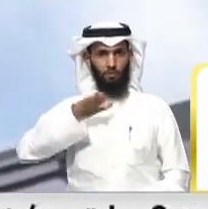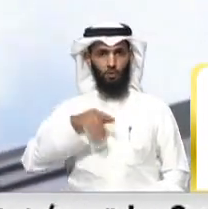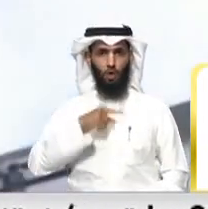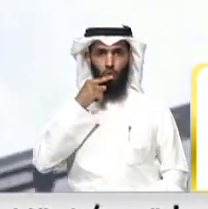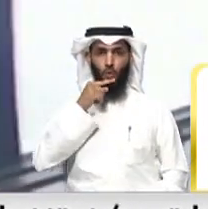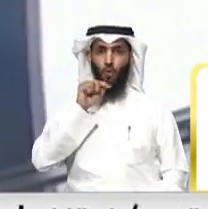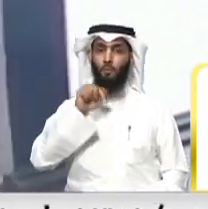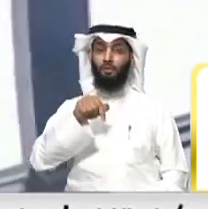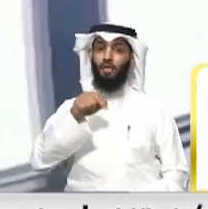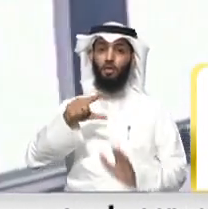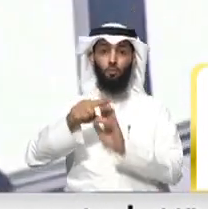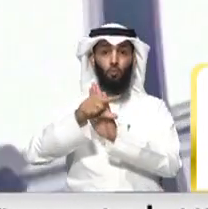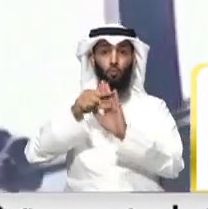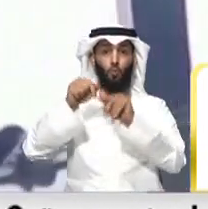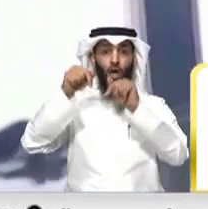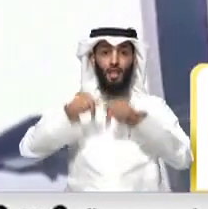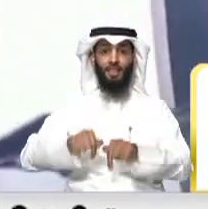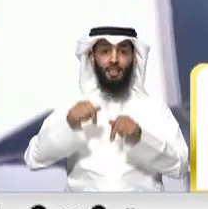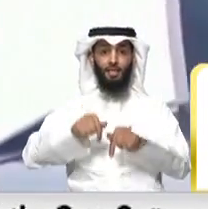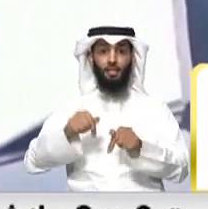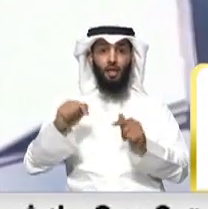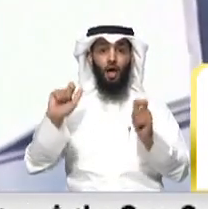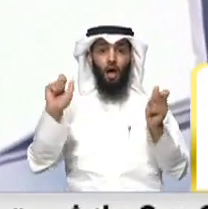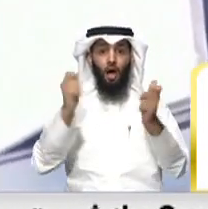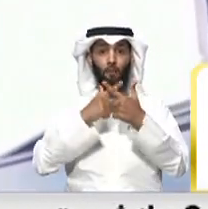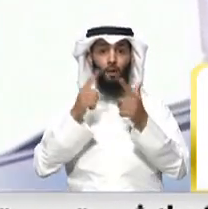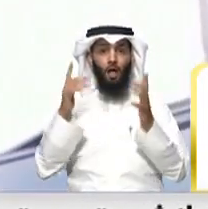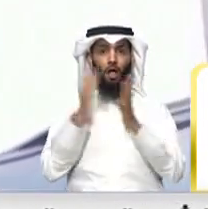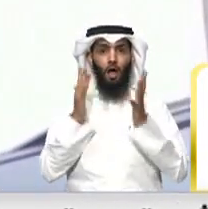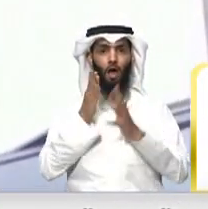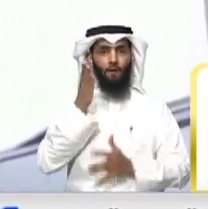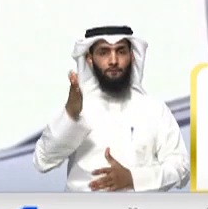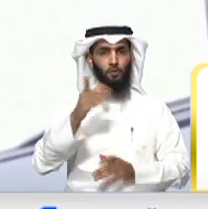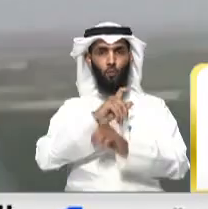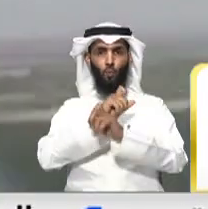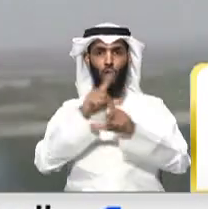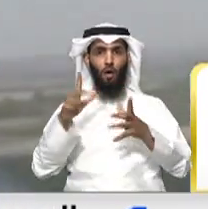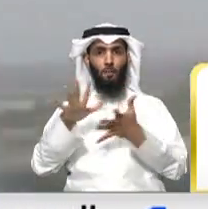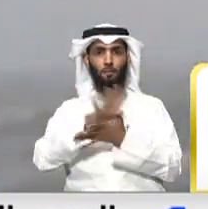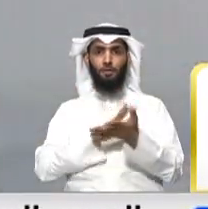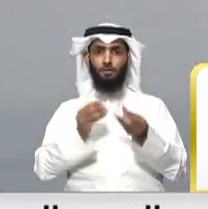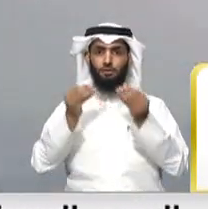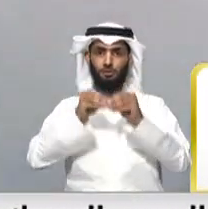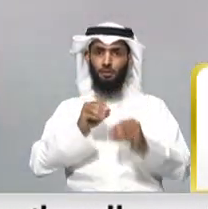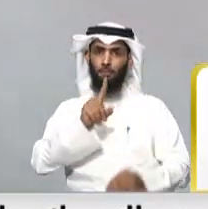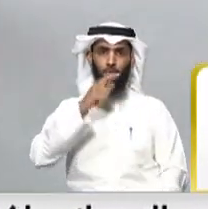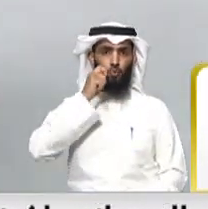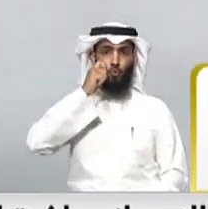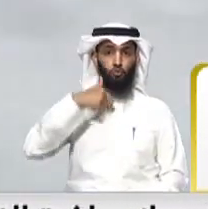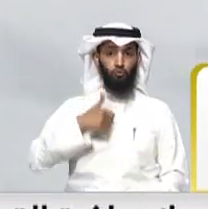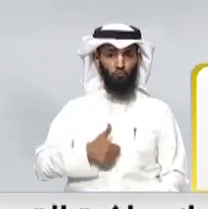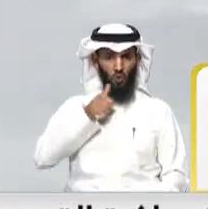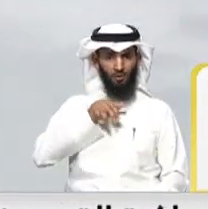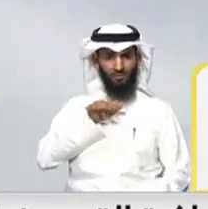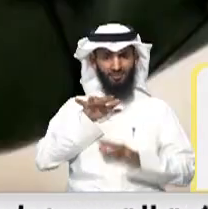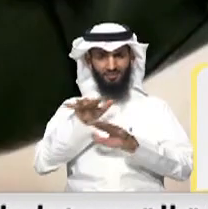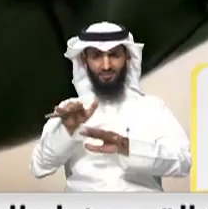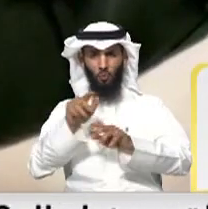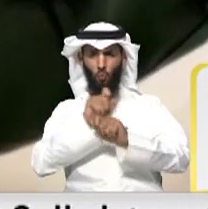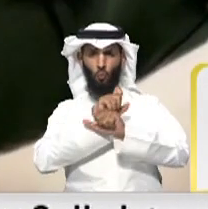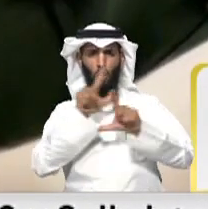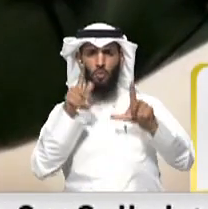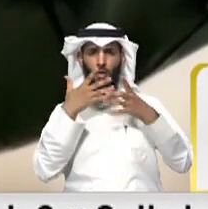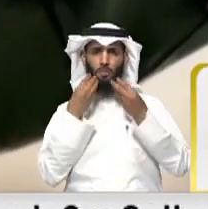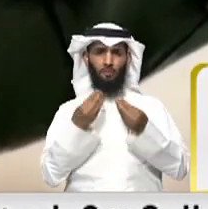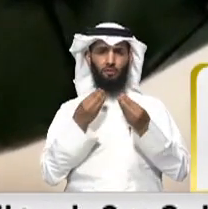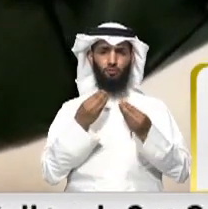بالمتو فيما لا تزال قوات تراوح مكانها فلم تحرز اي تقدم يذكر في غضون ذلك نشد الرئيس